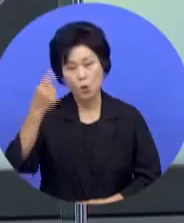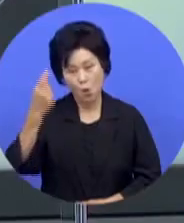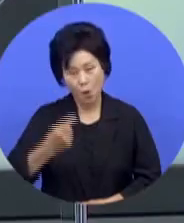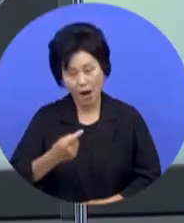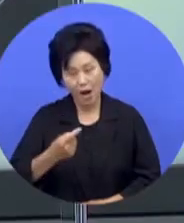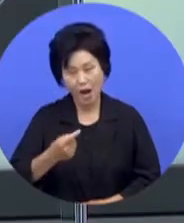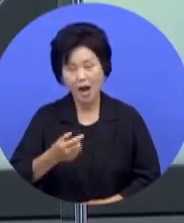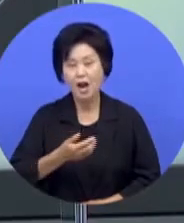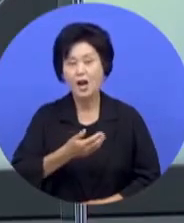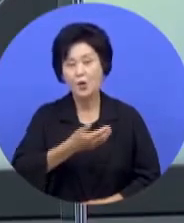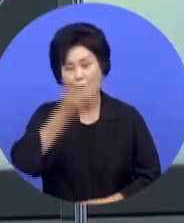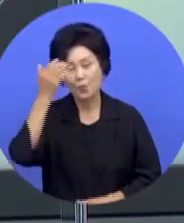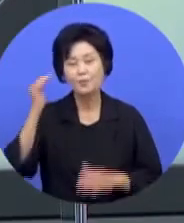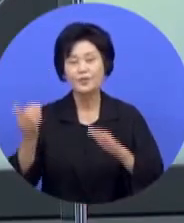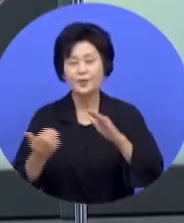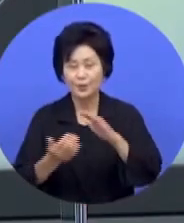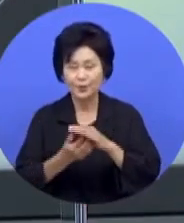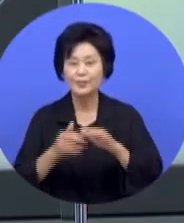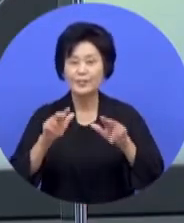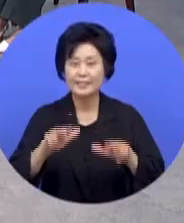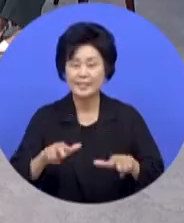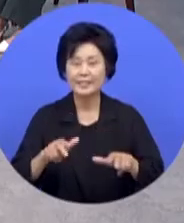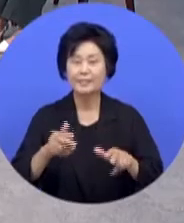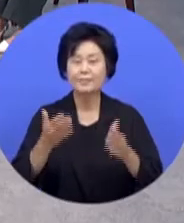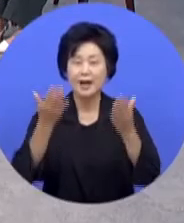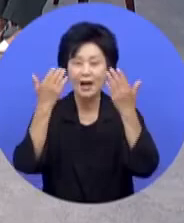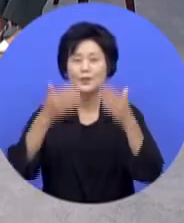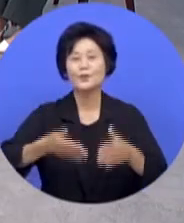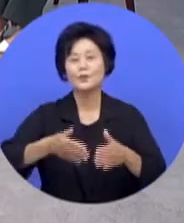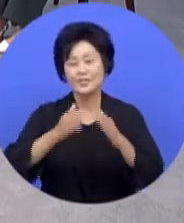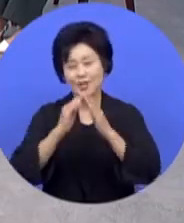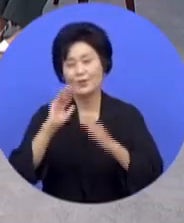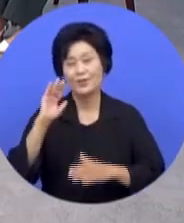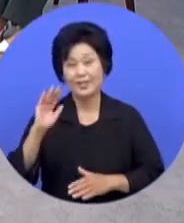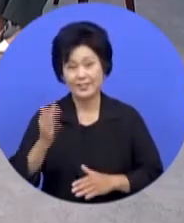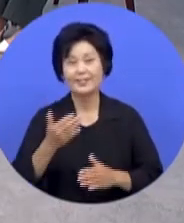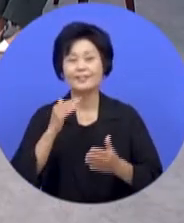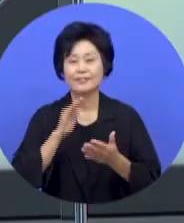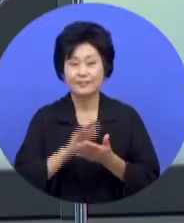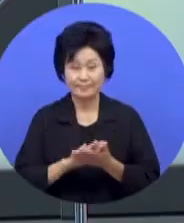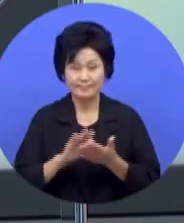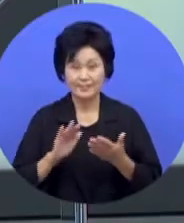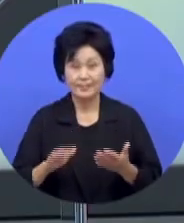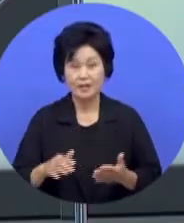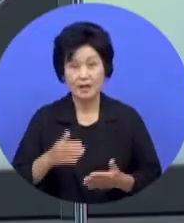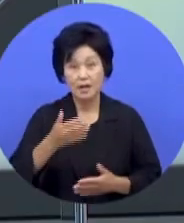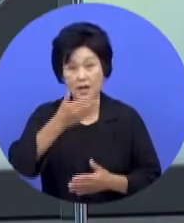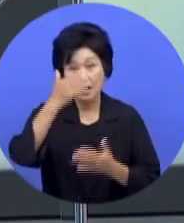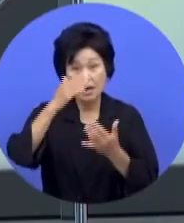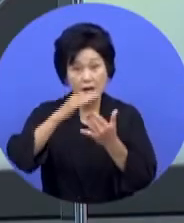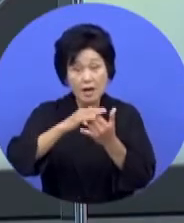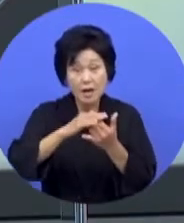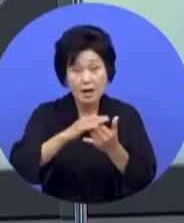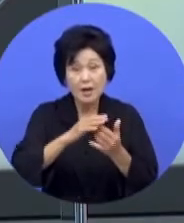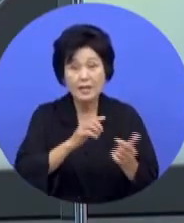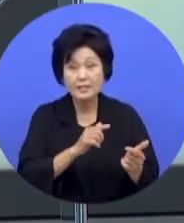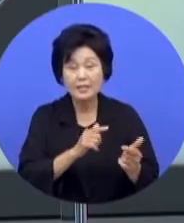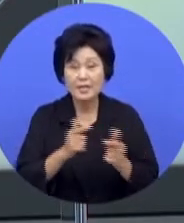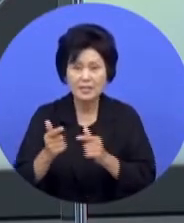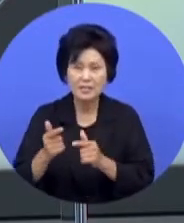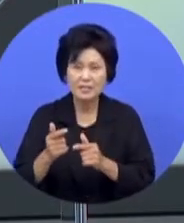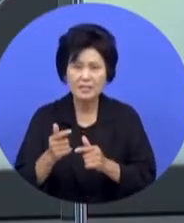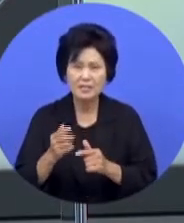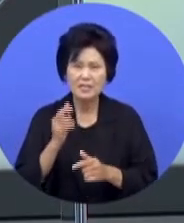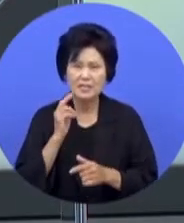여기까지 오게 됐고요. 이제 무엇보다도 이제 우리 다음 세대들이 어떤 진화론적인